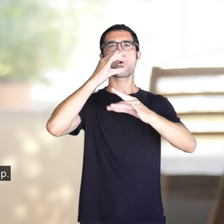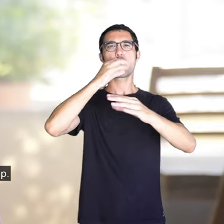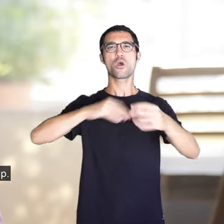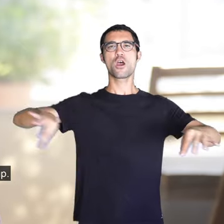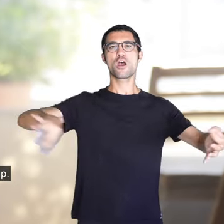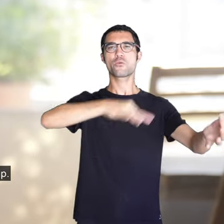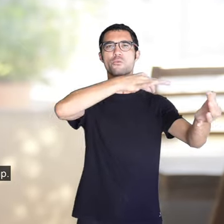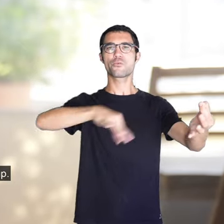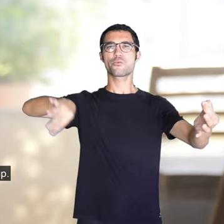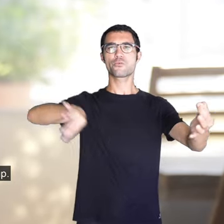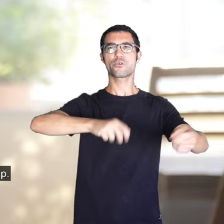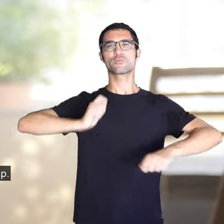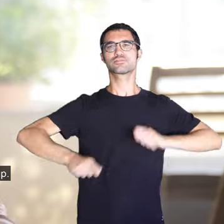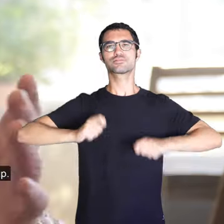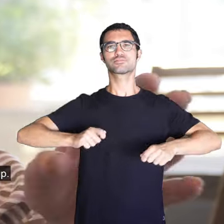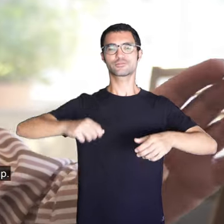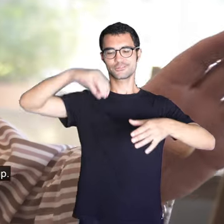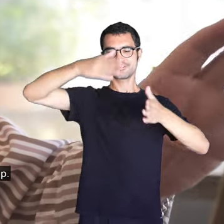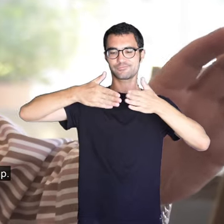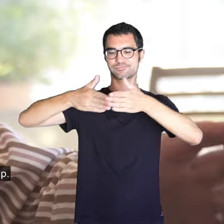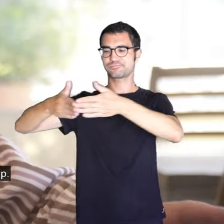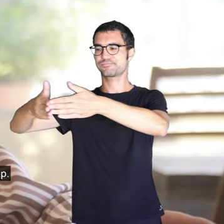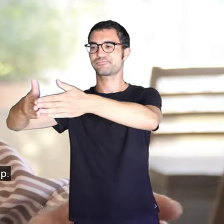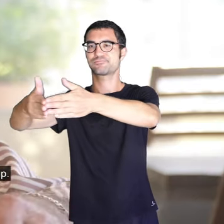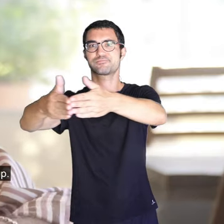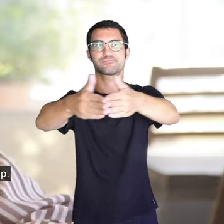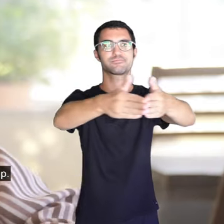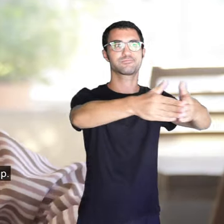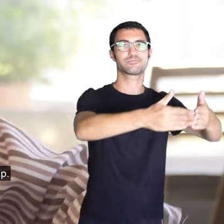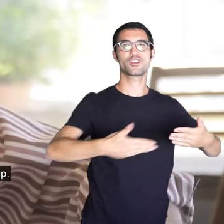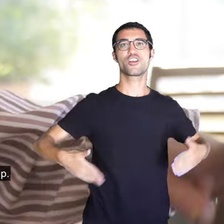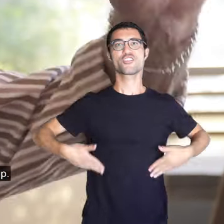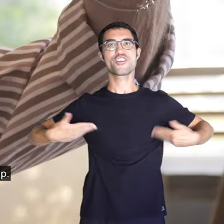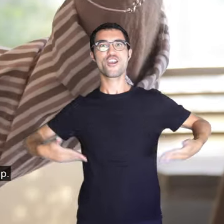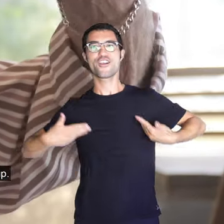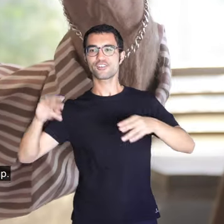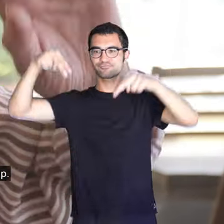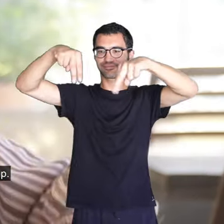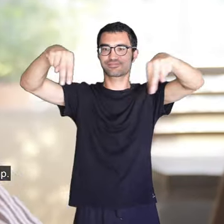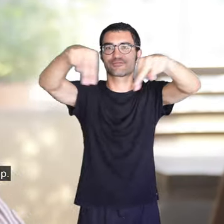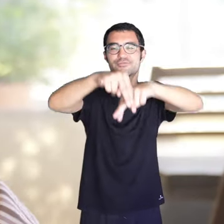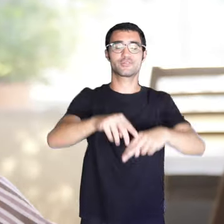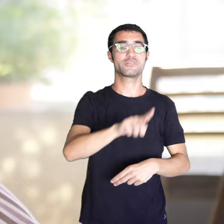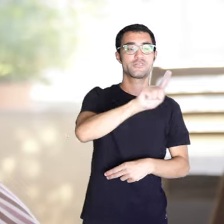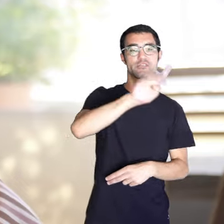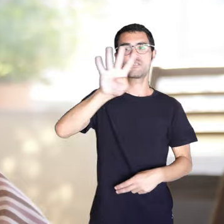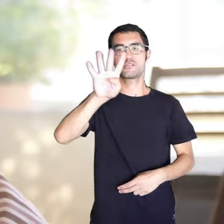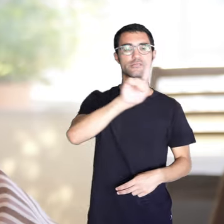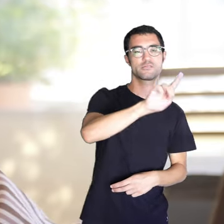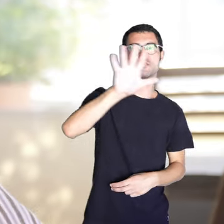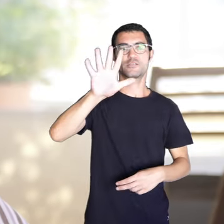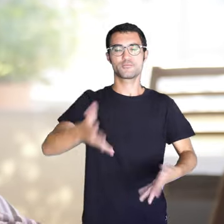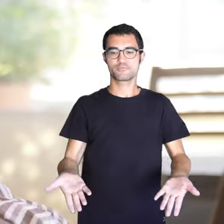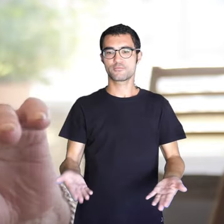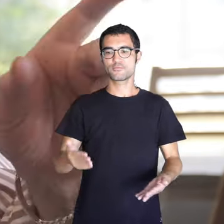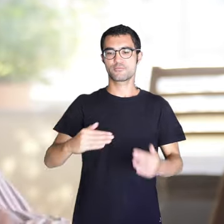i anaven a l'lot. Els anaven de 14 o 15 anys per amunt, no? El lot